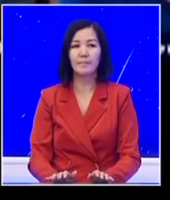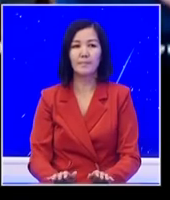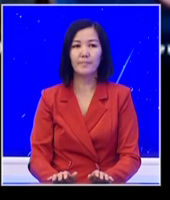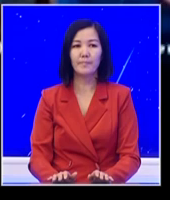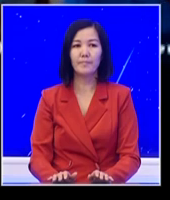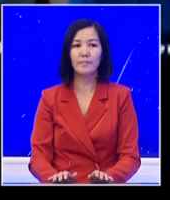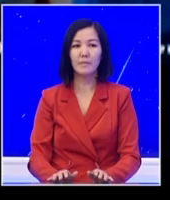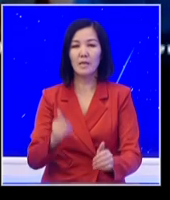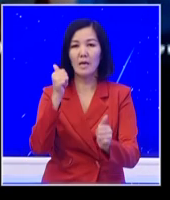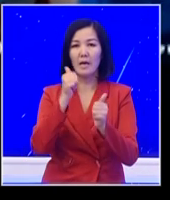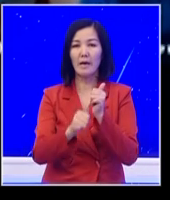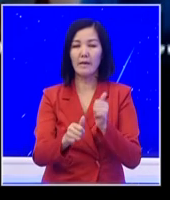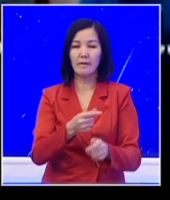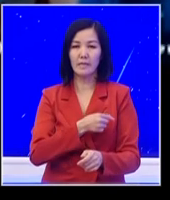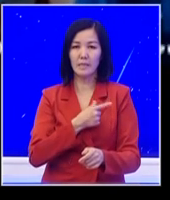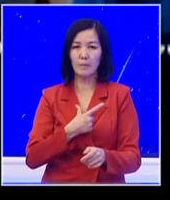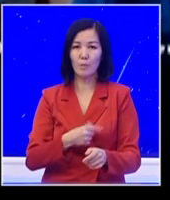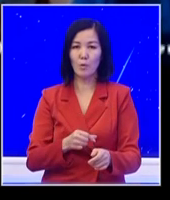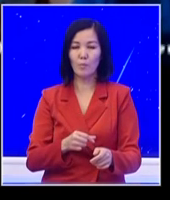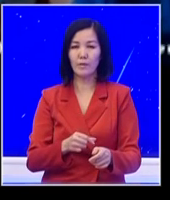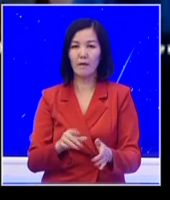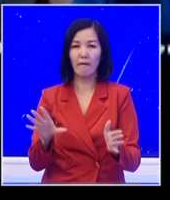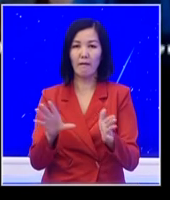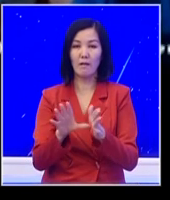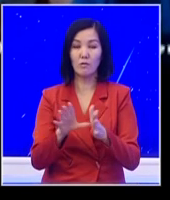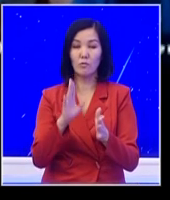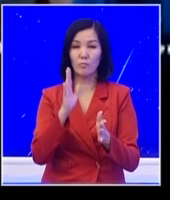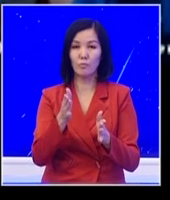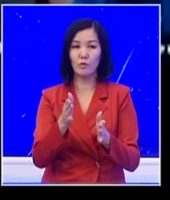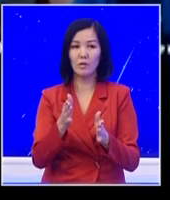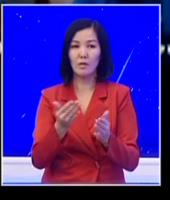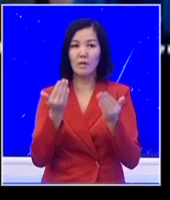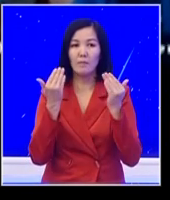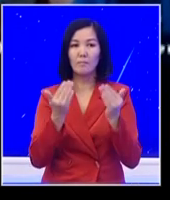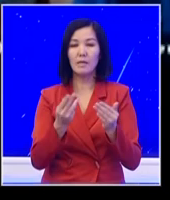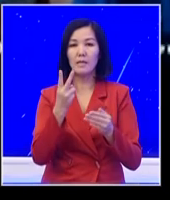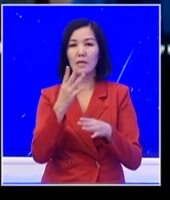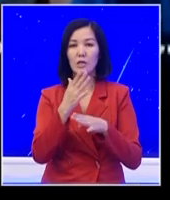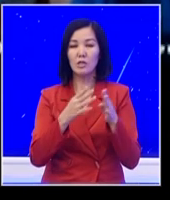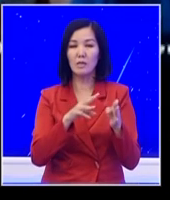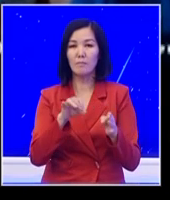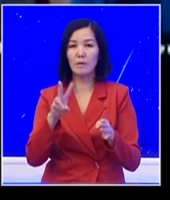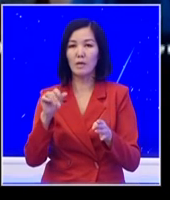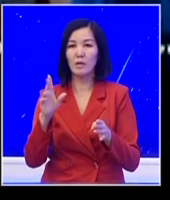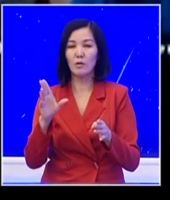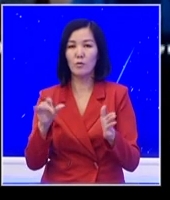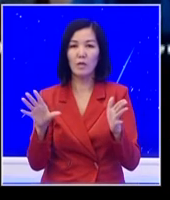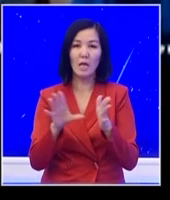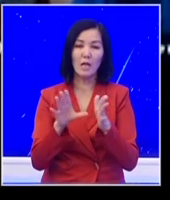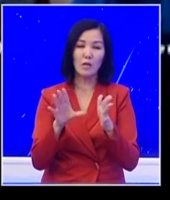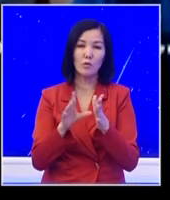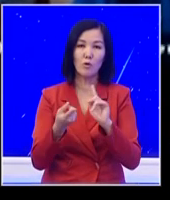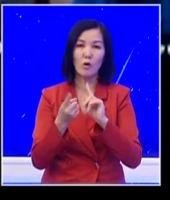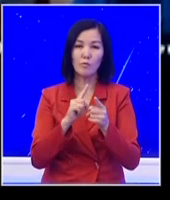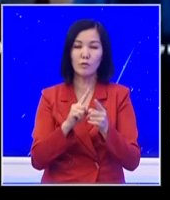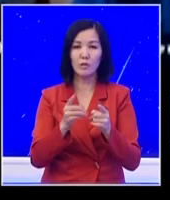Әр дипломдар электрондық болады. Биыл біз 2,5 миллионнан астам дипломды цифрландырдық. Білім